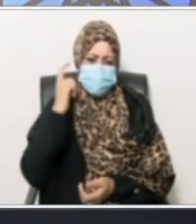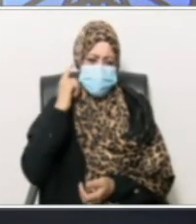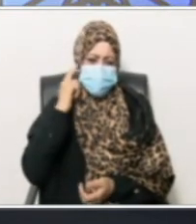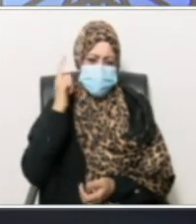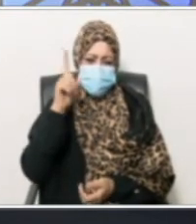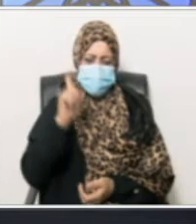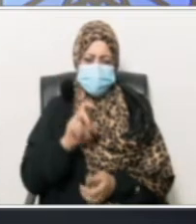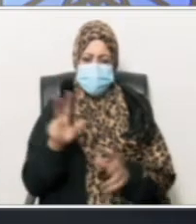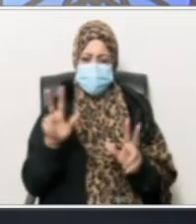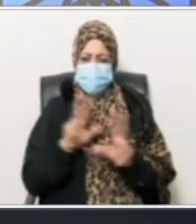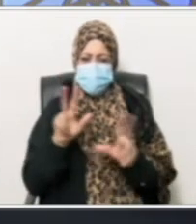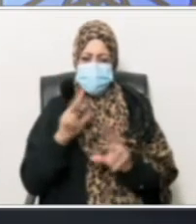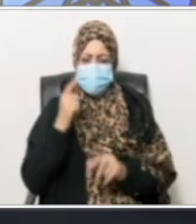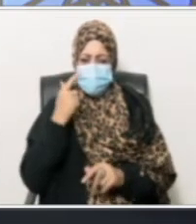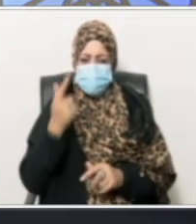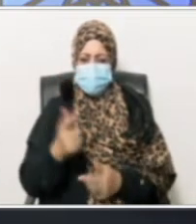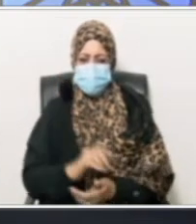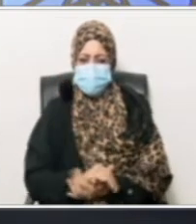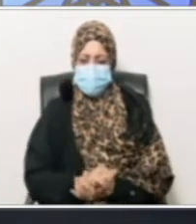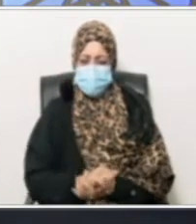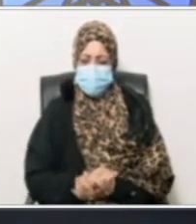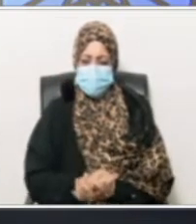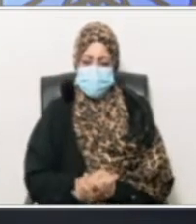الأخ جمال.